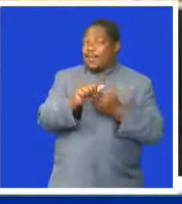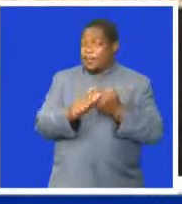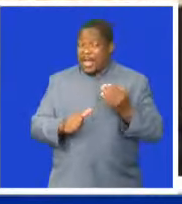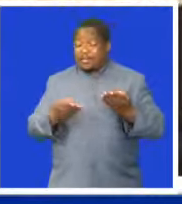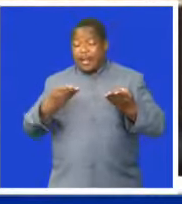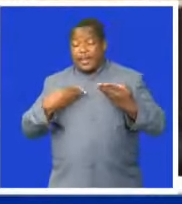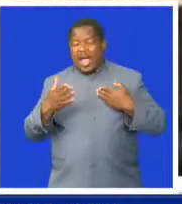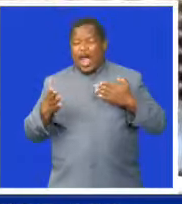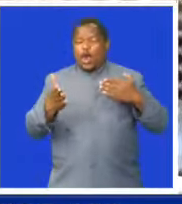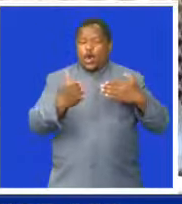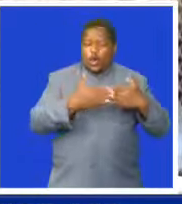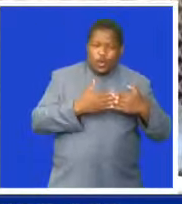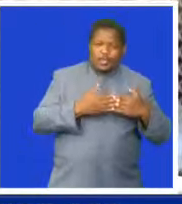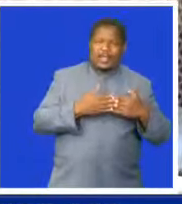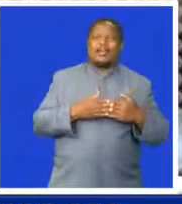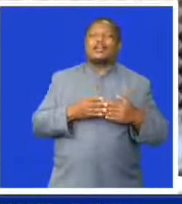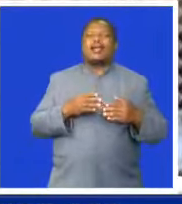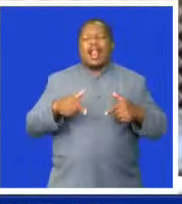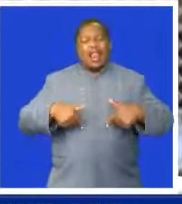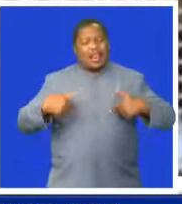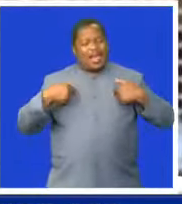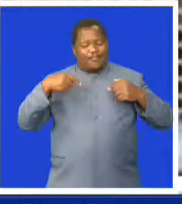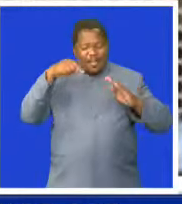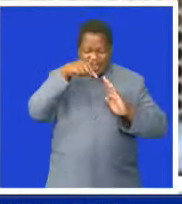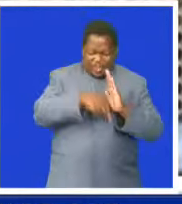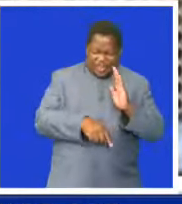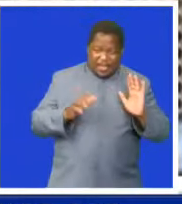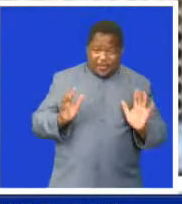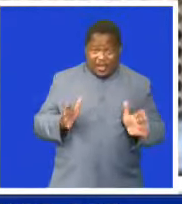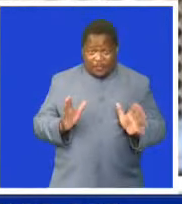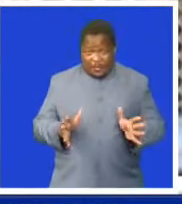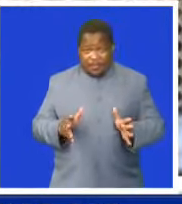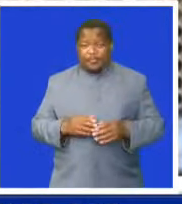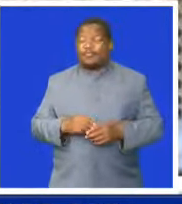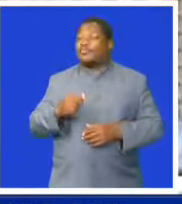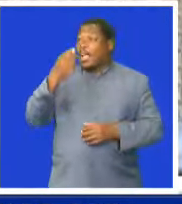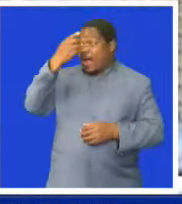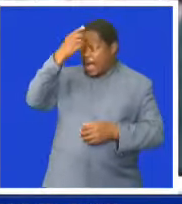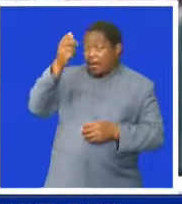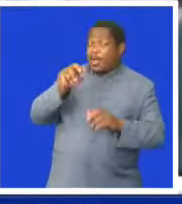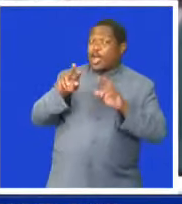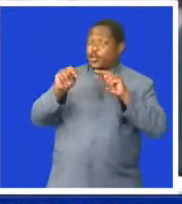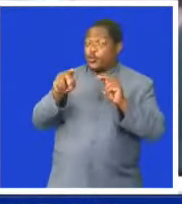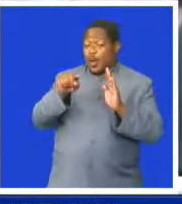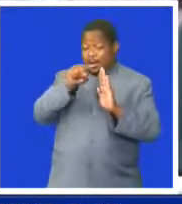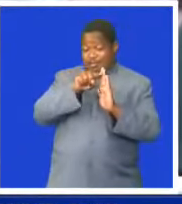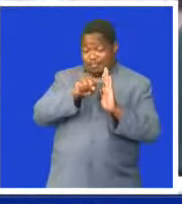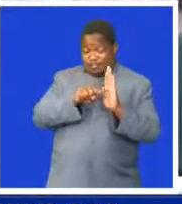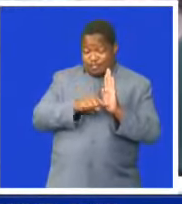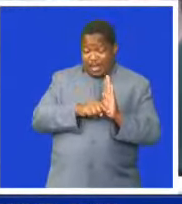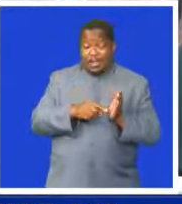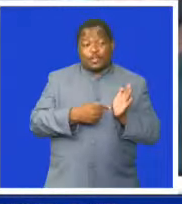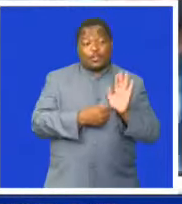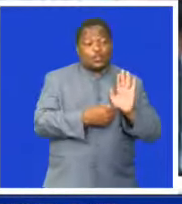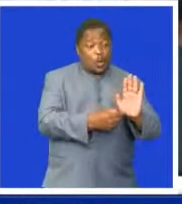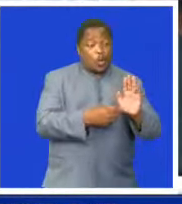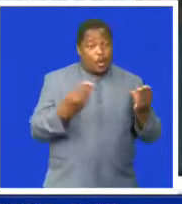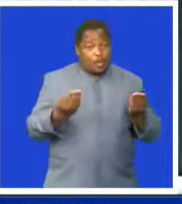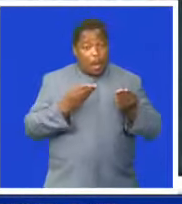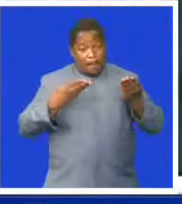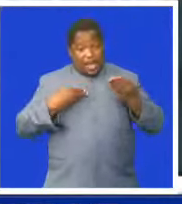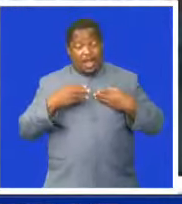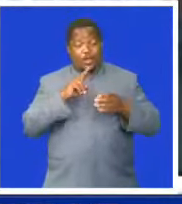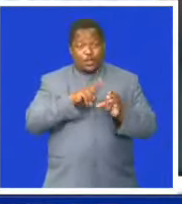ke batayilandzela imithetho lesi ayibekile uhulumende ngekusebenza kwabo. Bandile Simelane lokhulumela inhlangano yalabathengisa